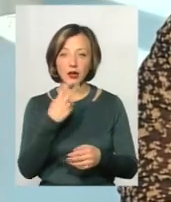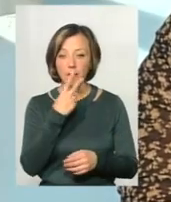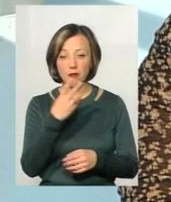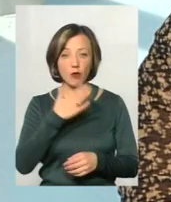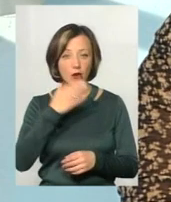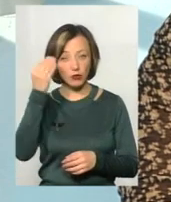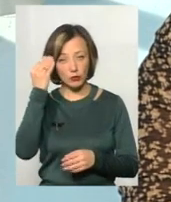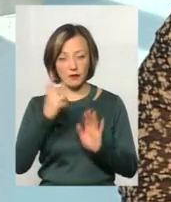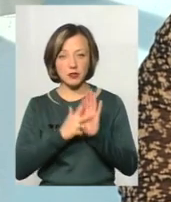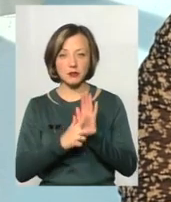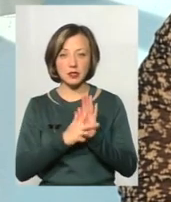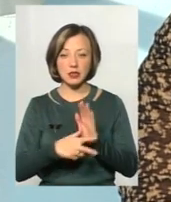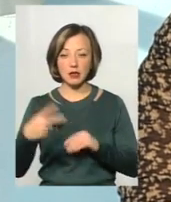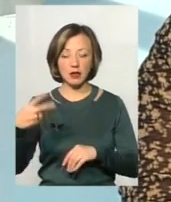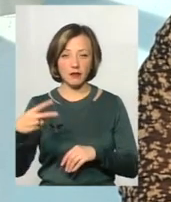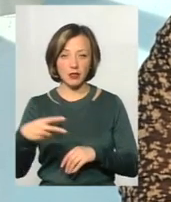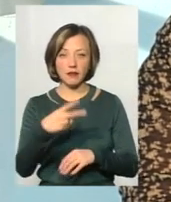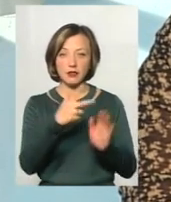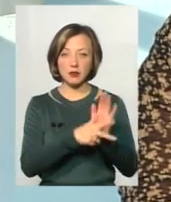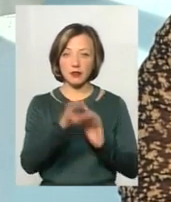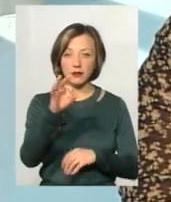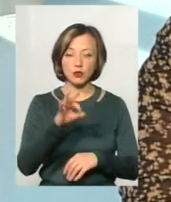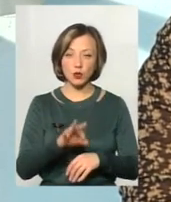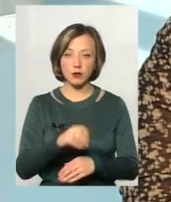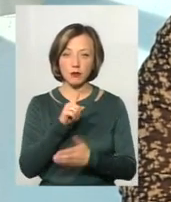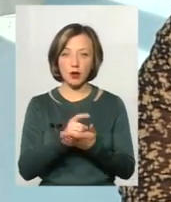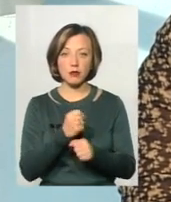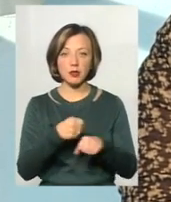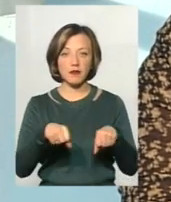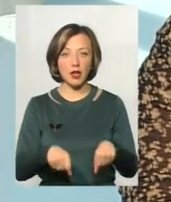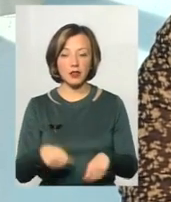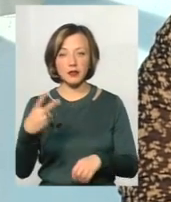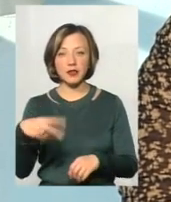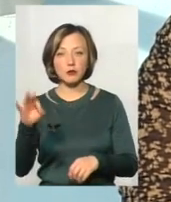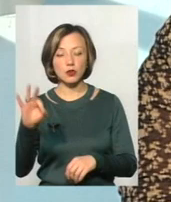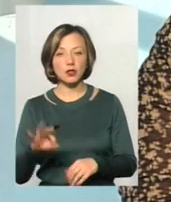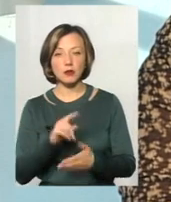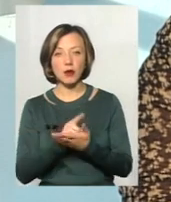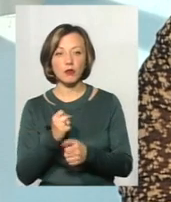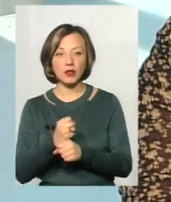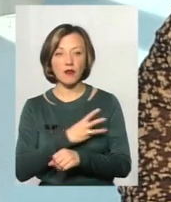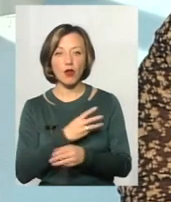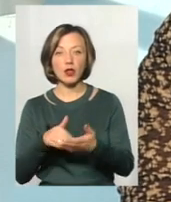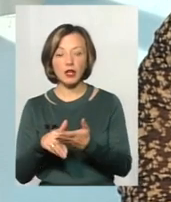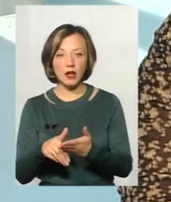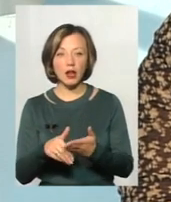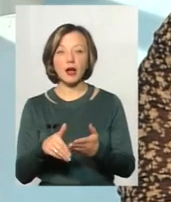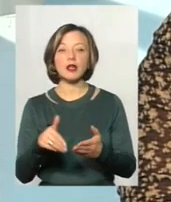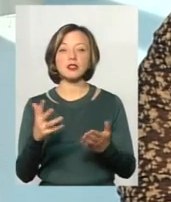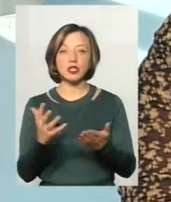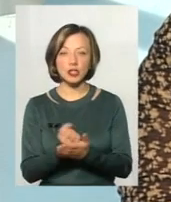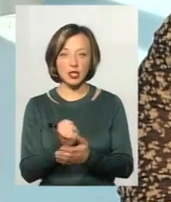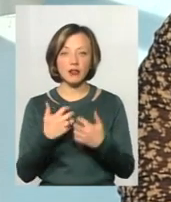Моє бачення 80 на 20, тобто 80% має робити влада, 20% мають робити волонтери. Волонтери